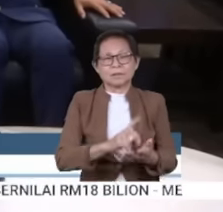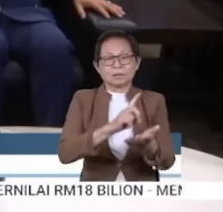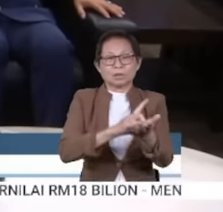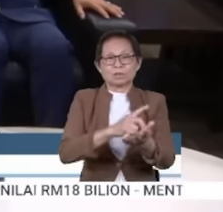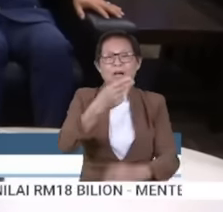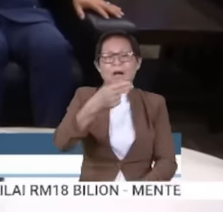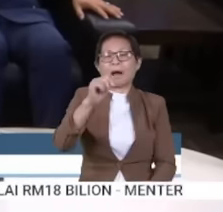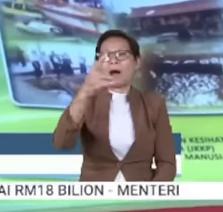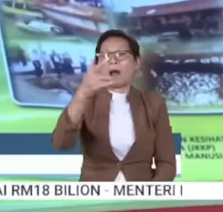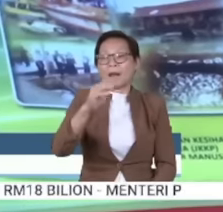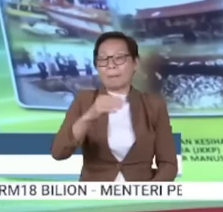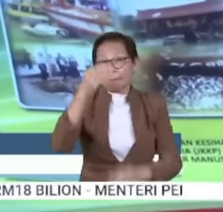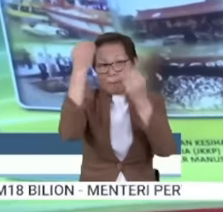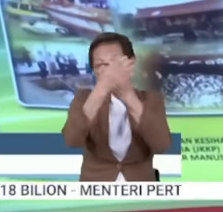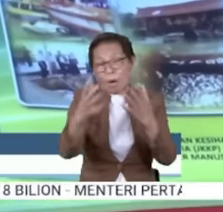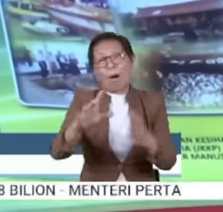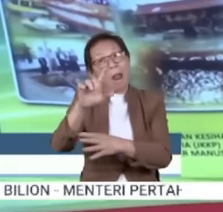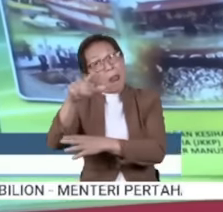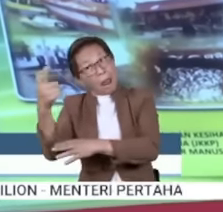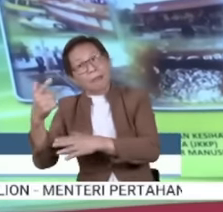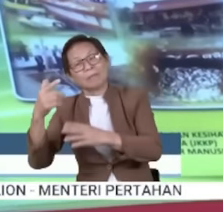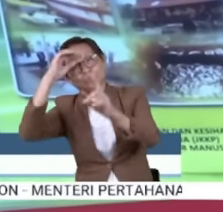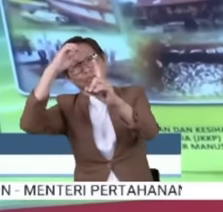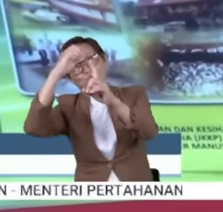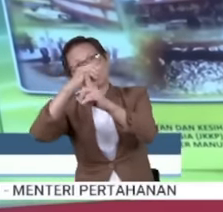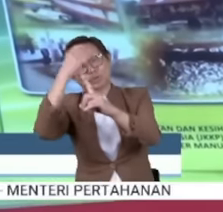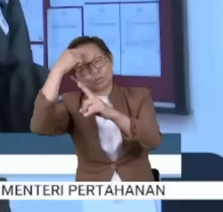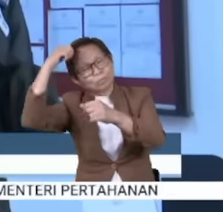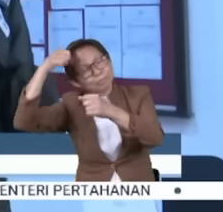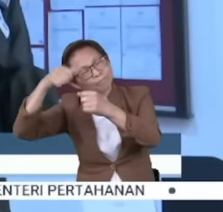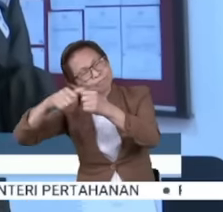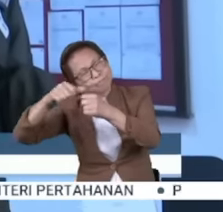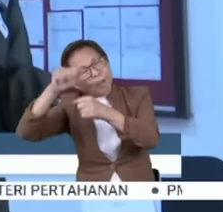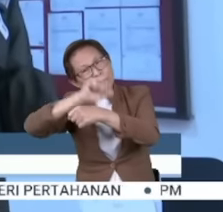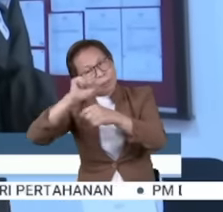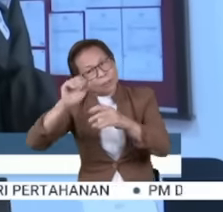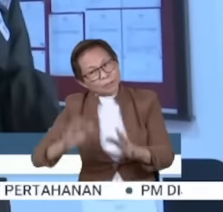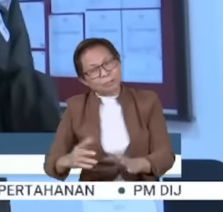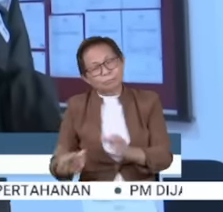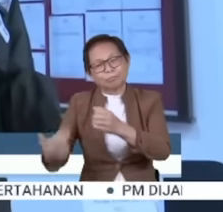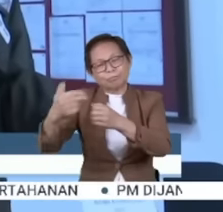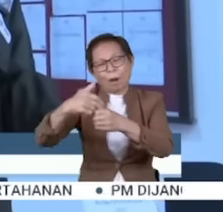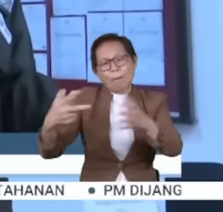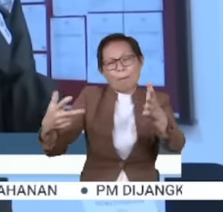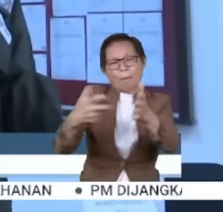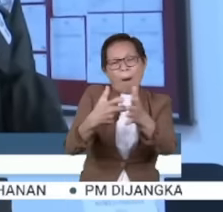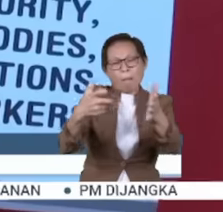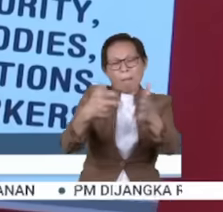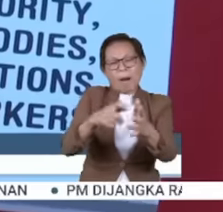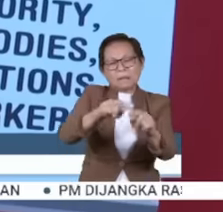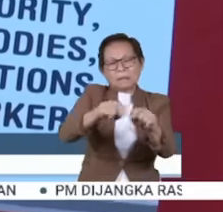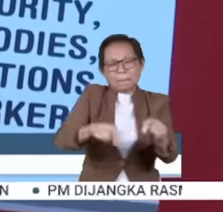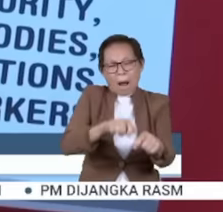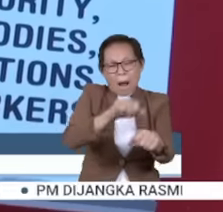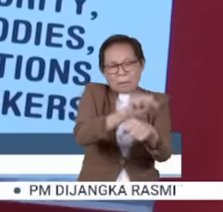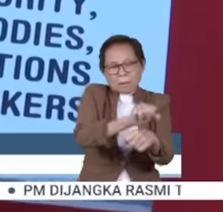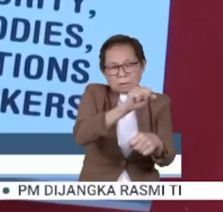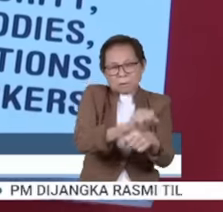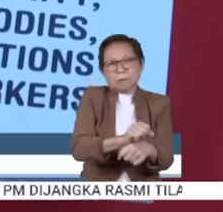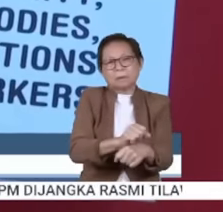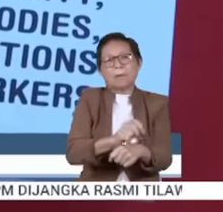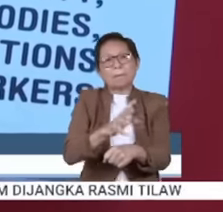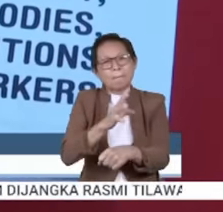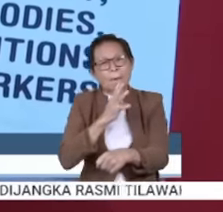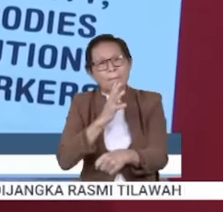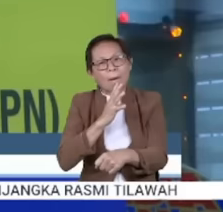memalukan Selain itu ia juga bertujuan untuk memperingati para pekerja yang terlibat dalam kemalangan di tempat kerja melihat